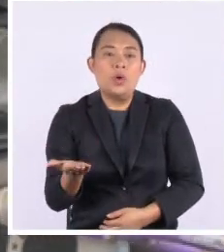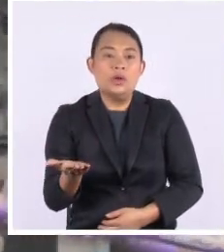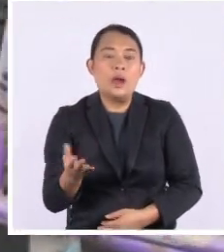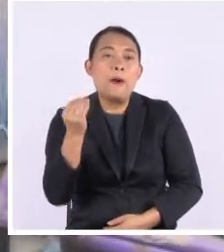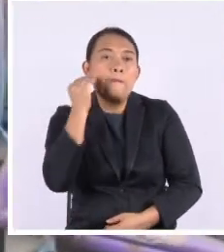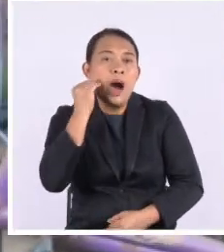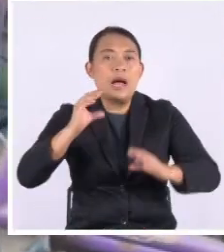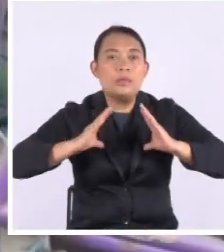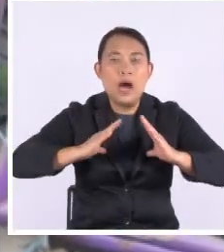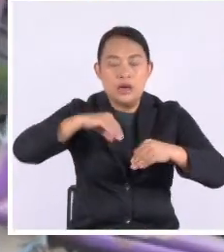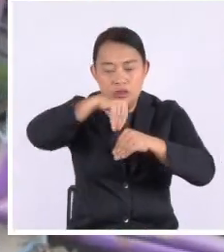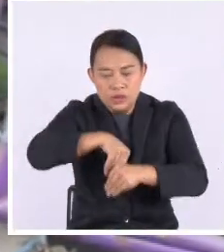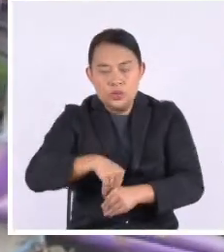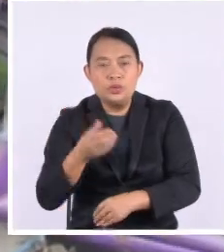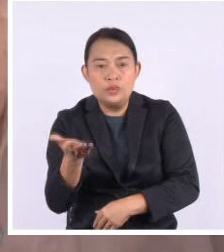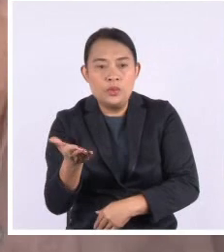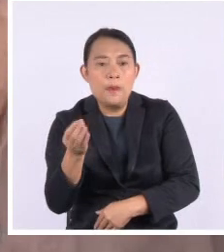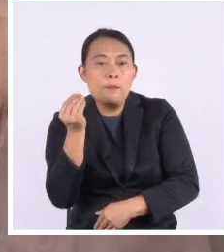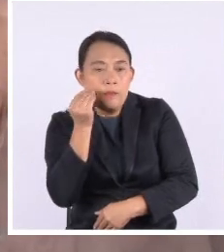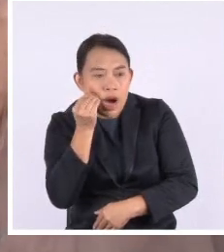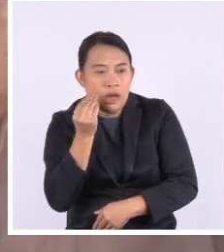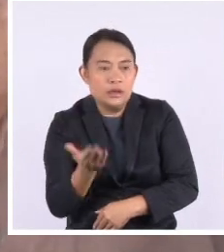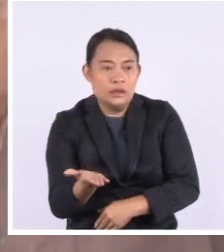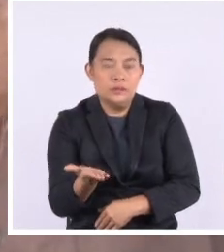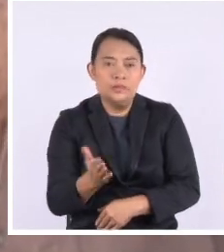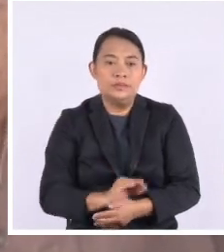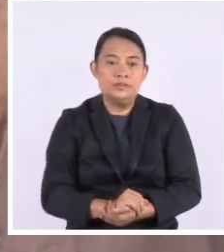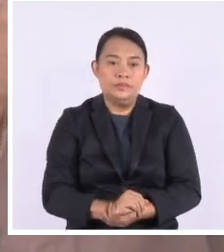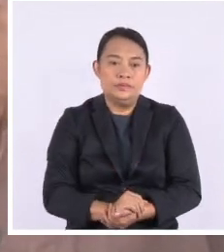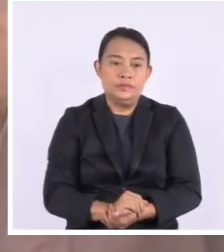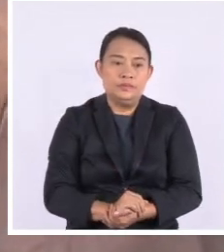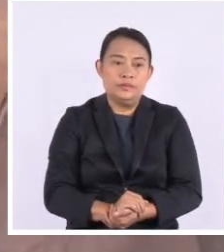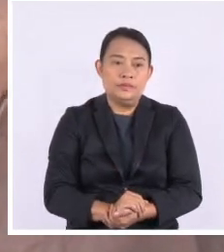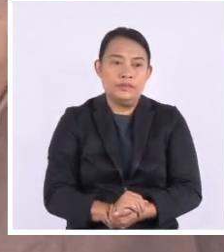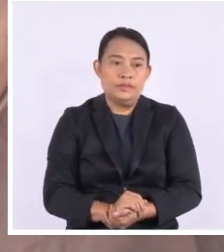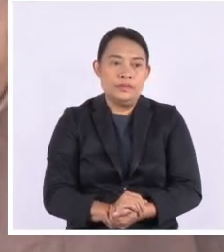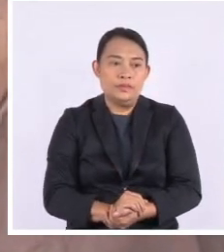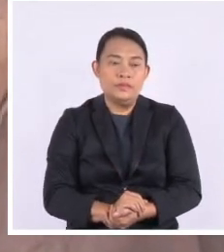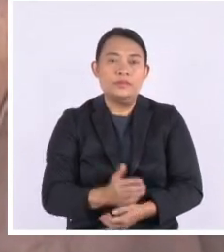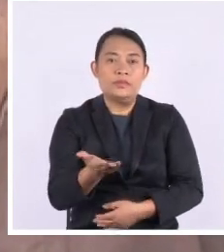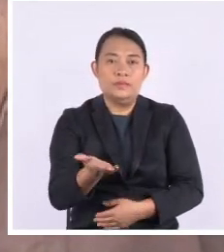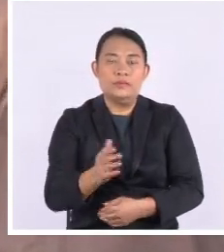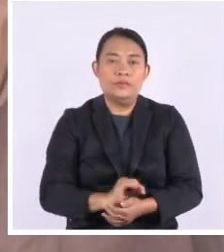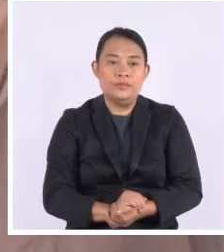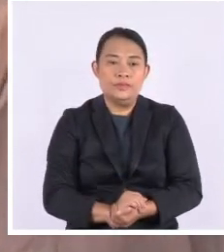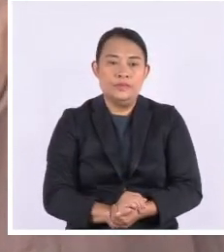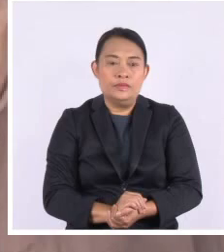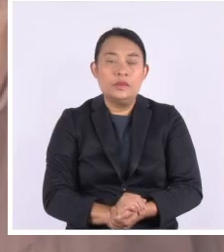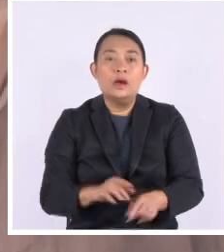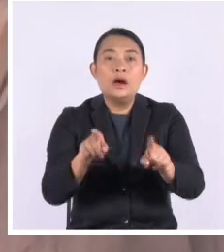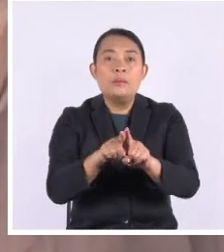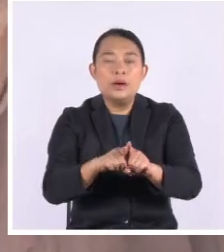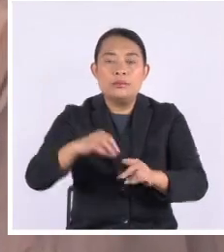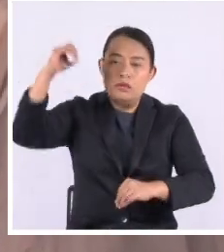พักเรียกบ้านได้ไหมเป็นเพิงแล้วเนาะ ค่ะ ไม่มีฝาบ้านได้ซ้ำไปมีแต่หลังคาพอคุ้มแดดคุ้มฝนนะ